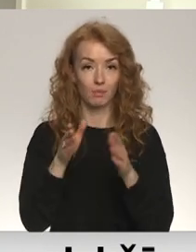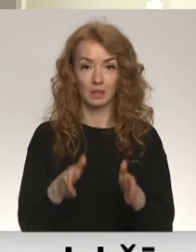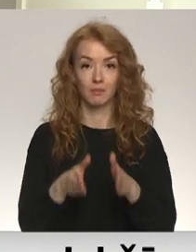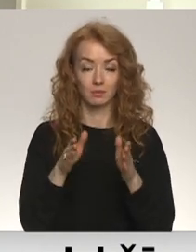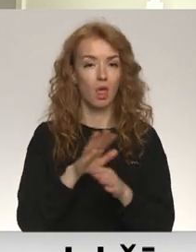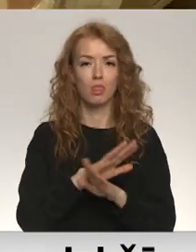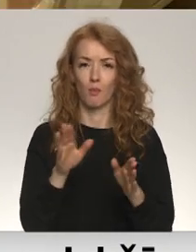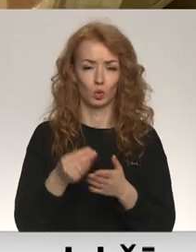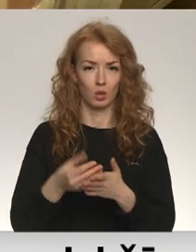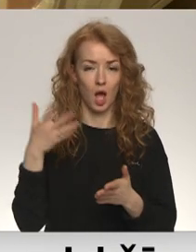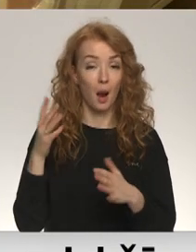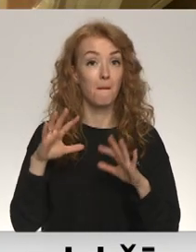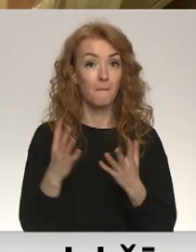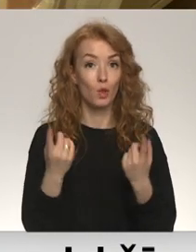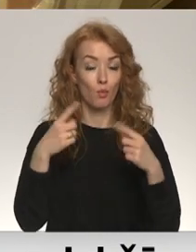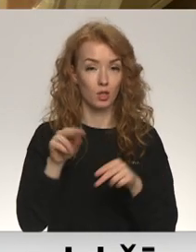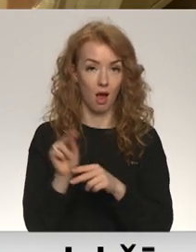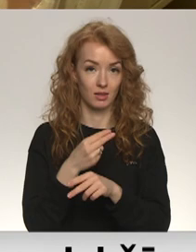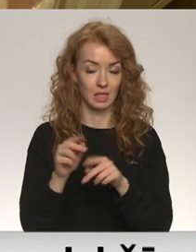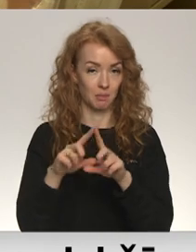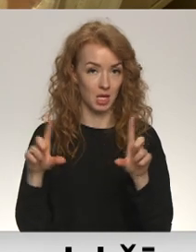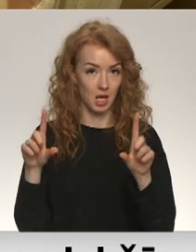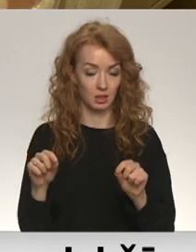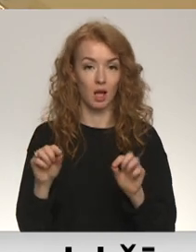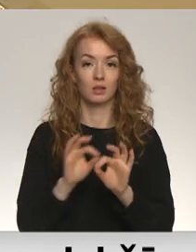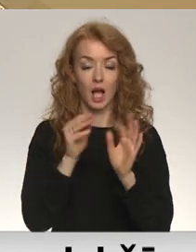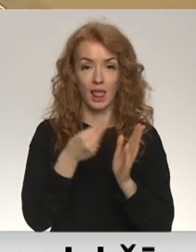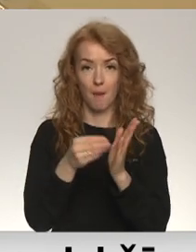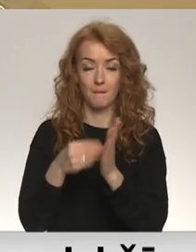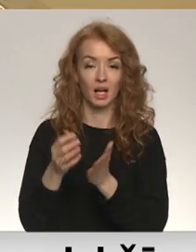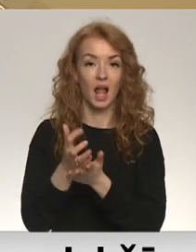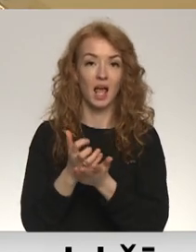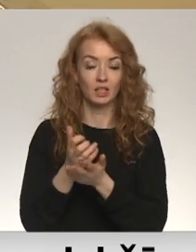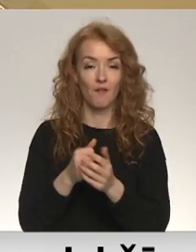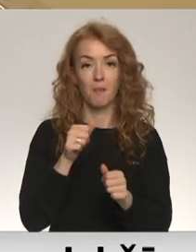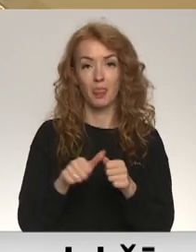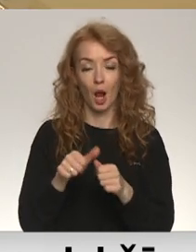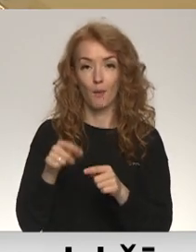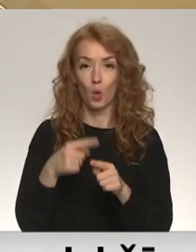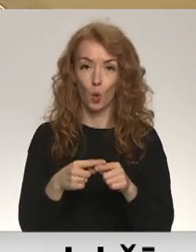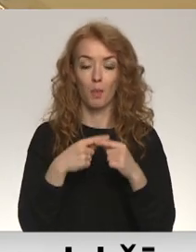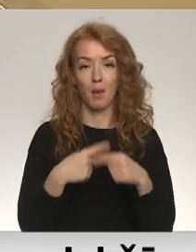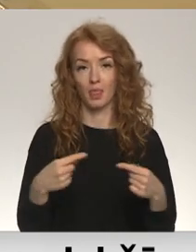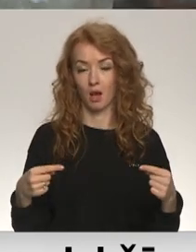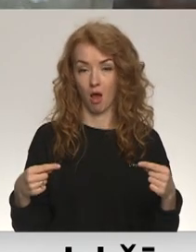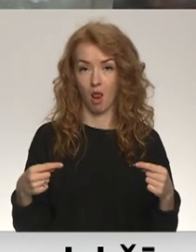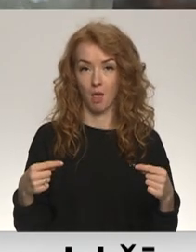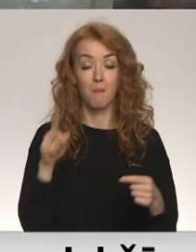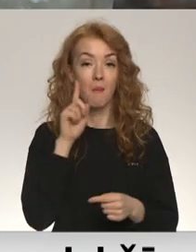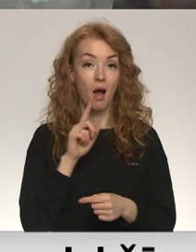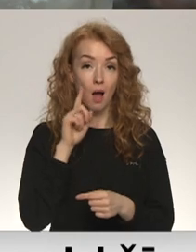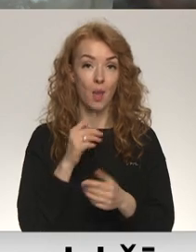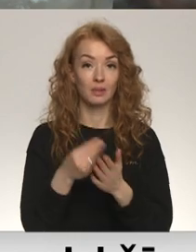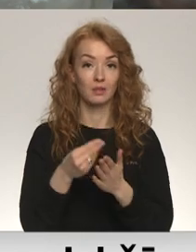nebūs dārgāks. Tikmēr šobrīd ārstniecības iestādes teic iepirkt arī rezerves medikamentiem un medicīnas materiāliem. Pagaidām